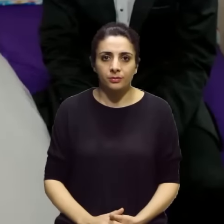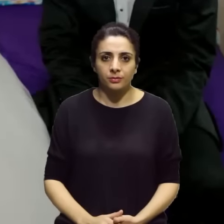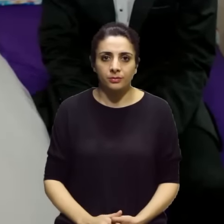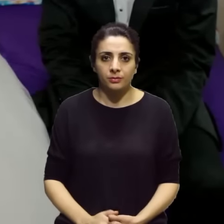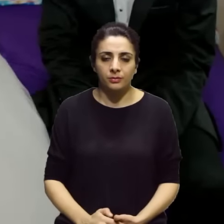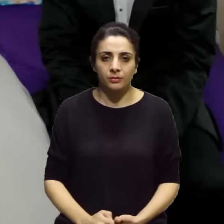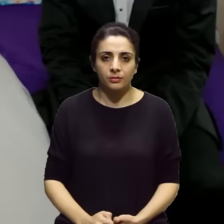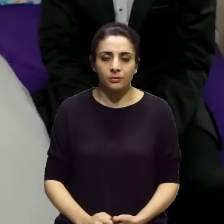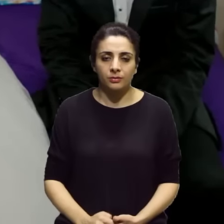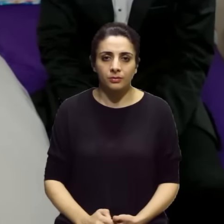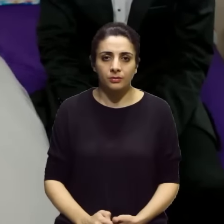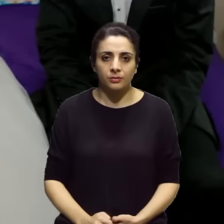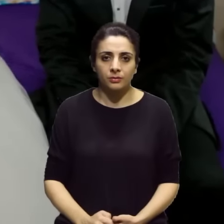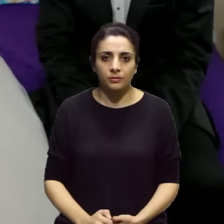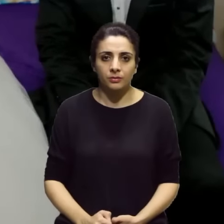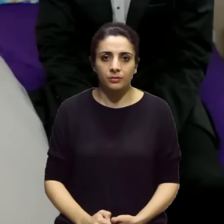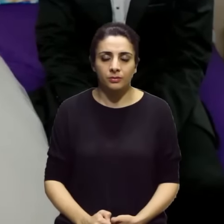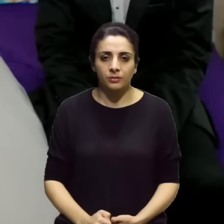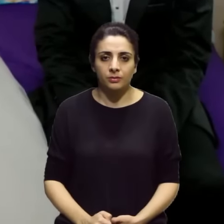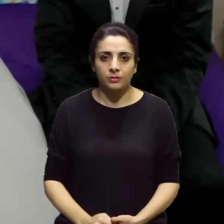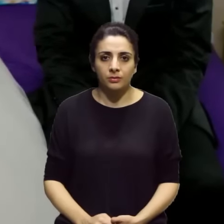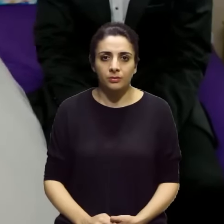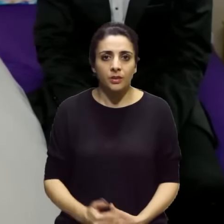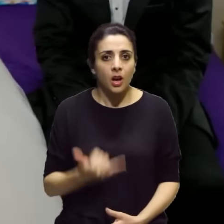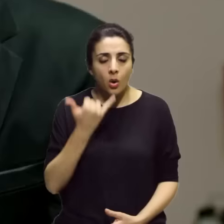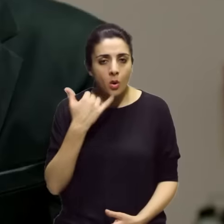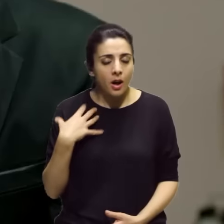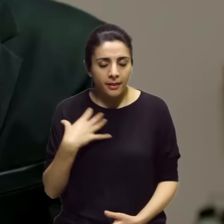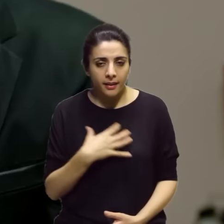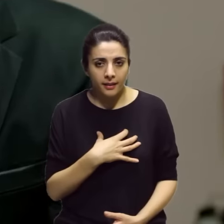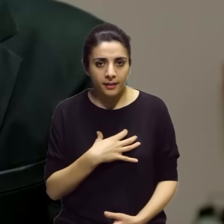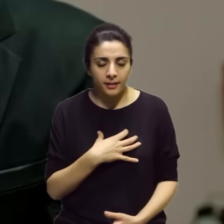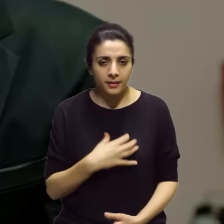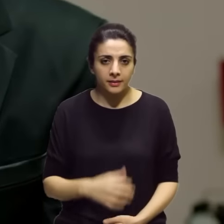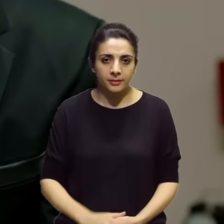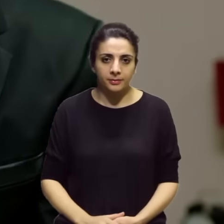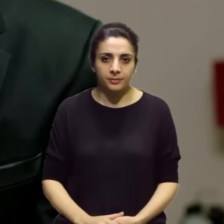arıyor. Sevinç açmakta tereddüt etti. Alo anne.